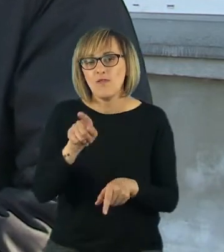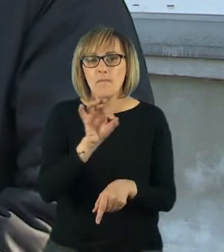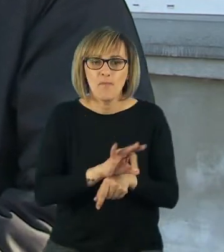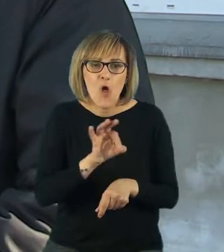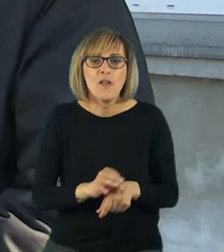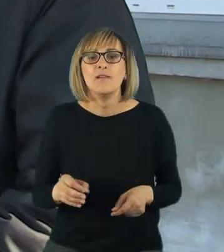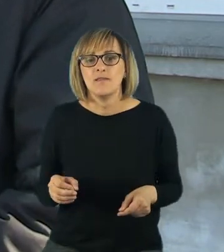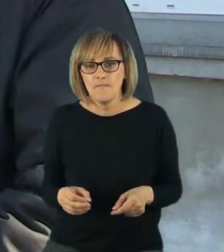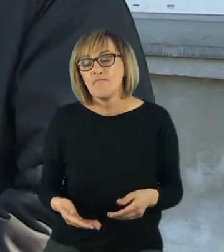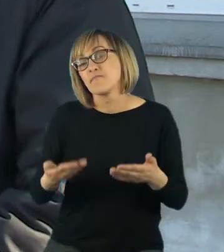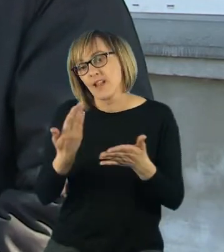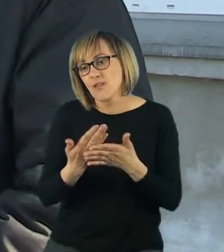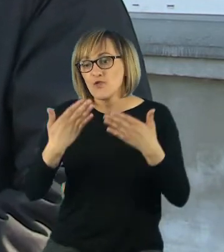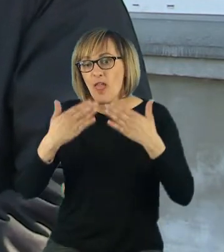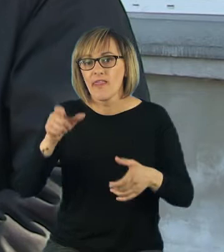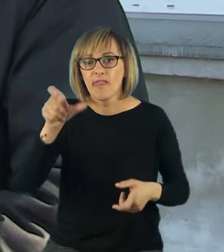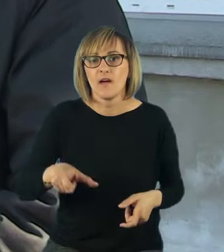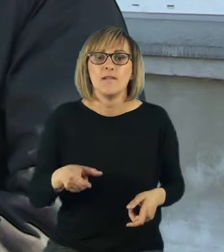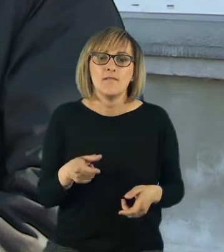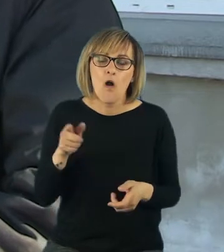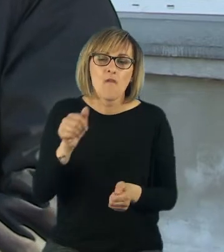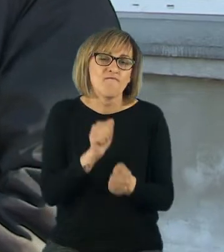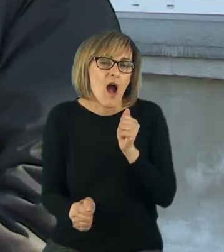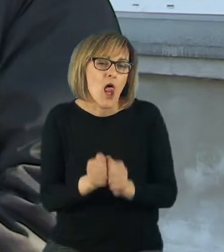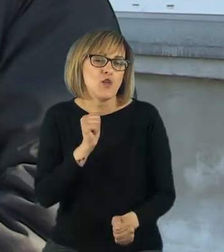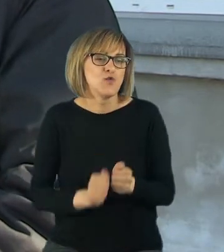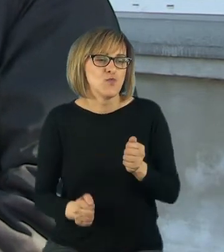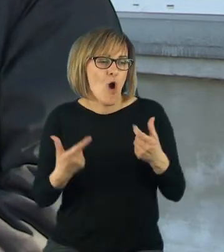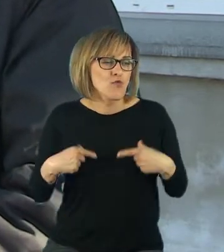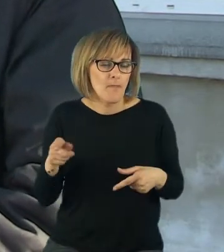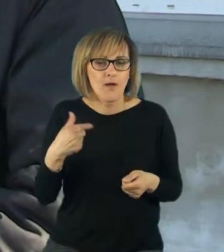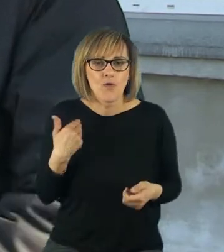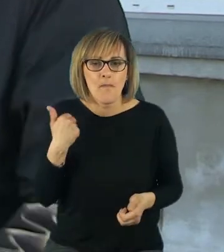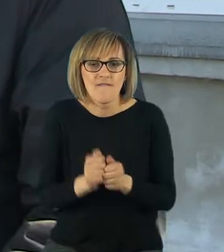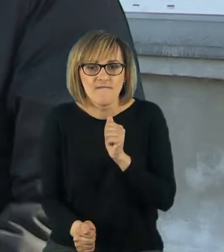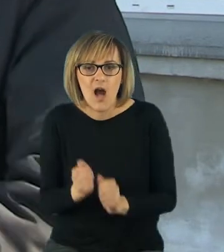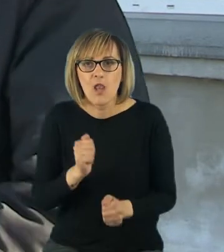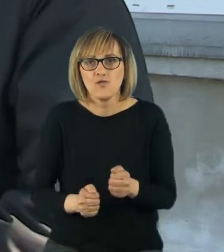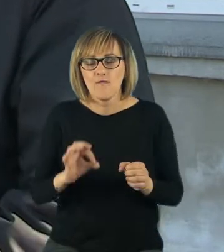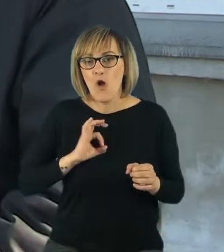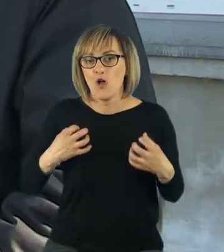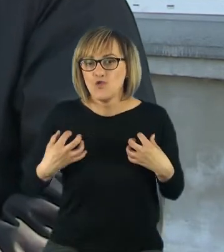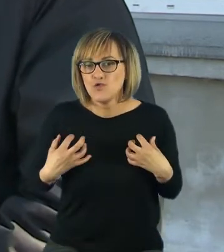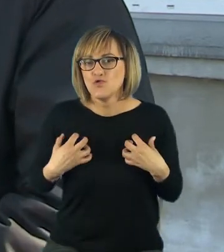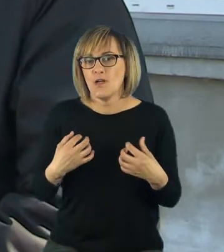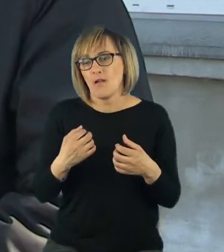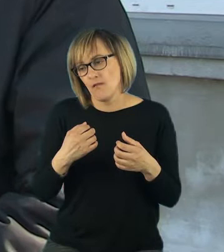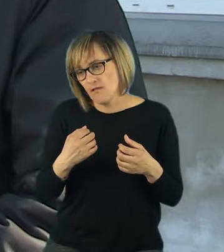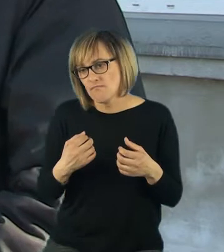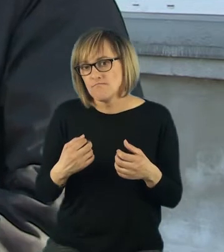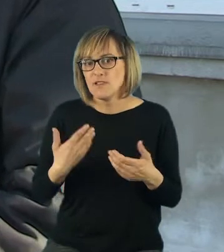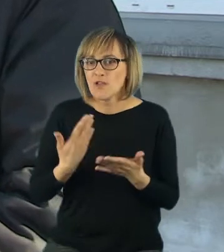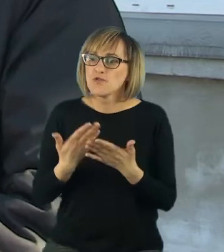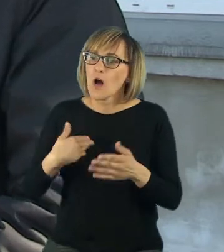były zaprzysiężone i ryzykowały własne życie w czasie wojny, jest taka uniwersalna,